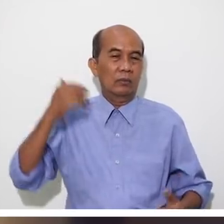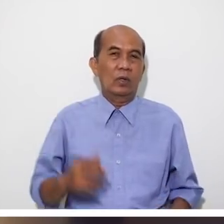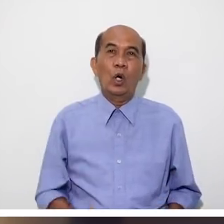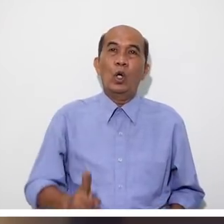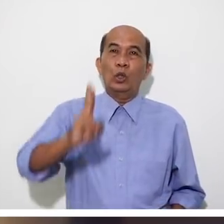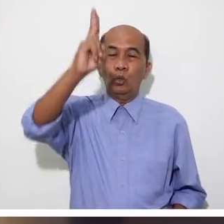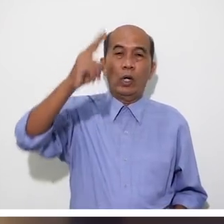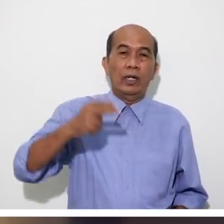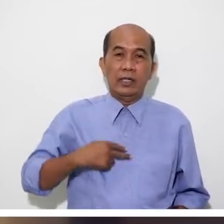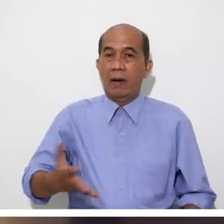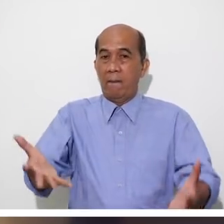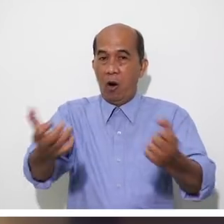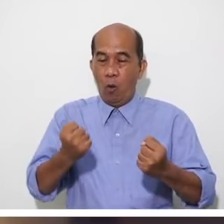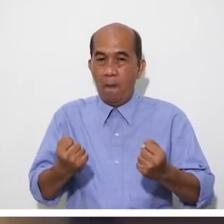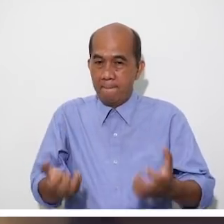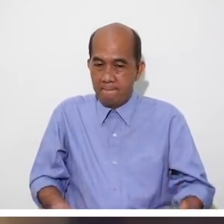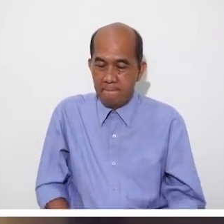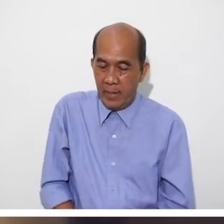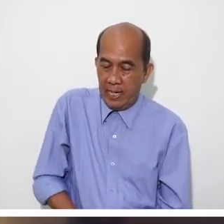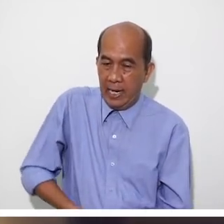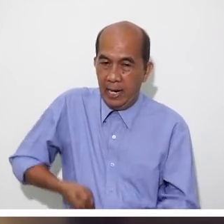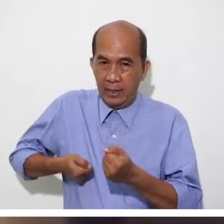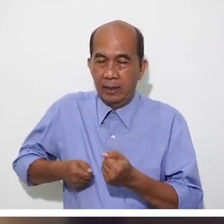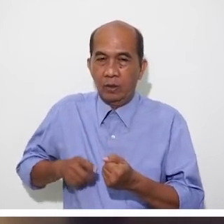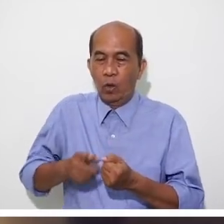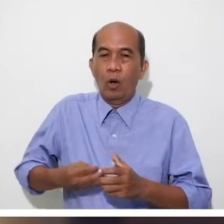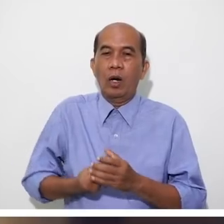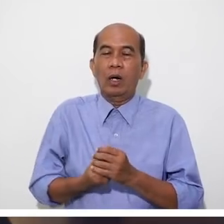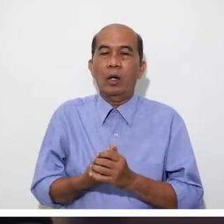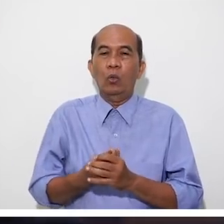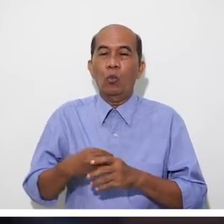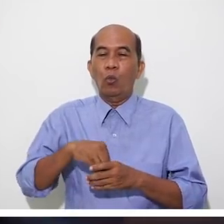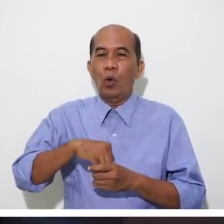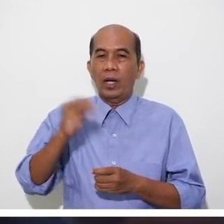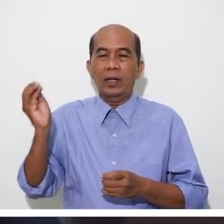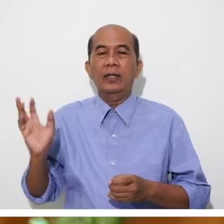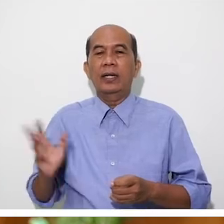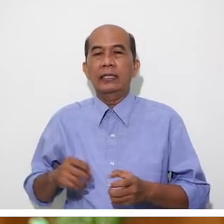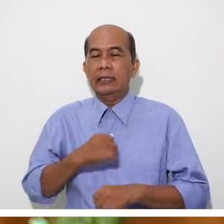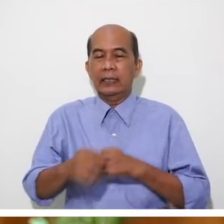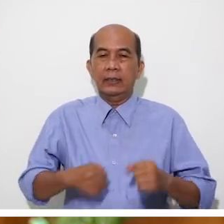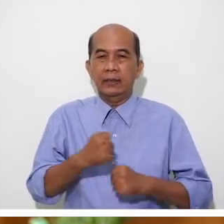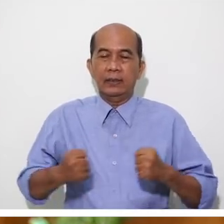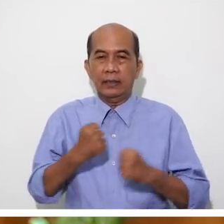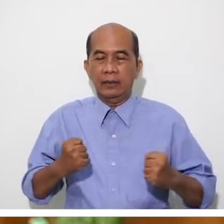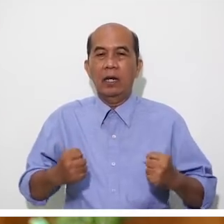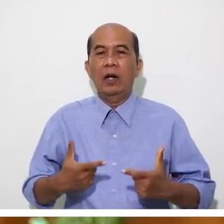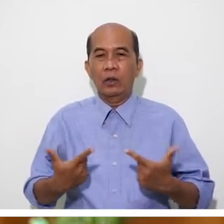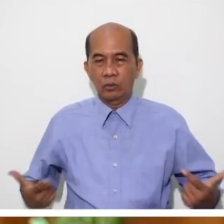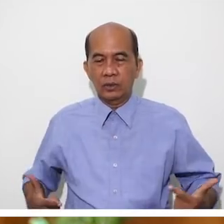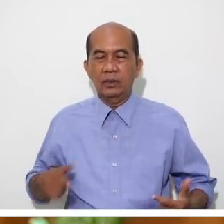yang mampu menopang engkau, menarik engkau keluar dari ikatan-ikatan itu. Sekali